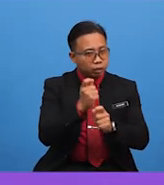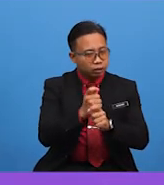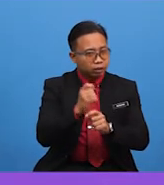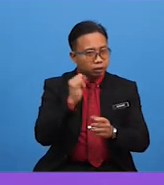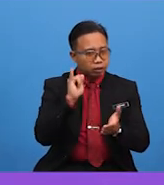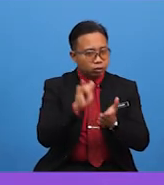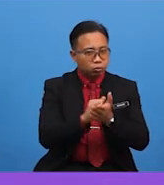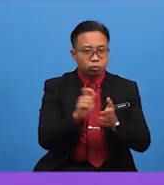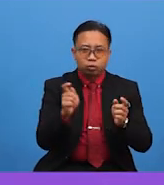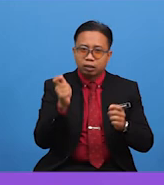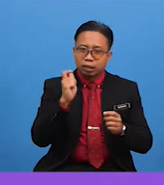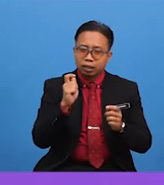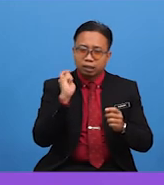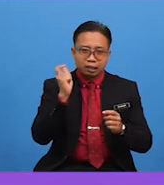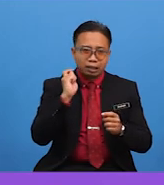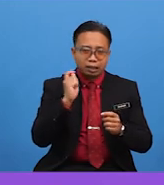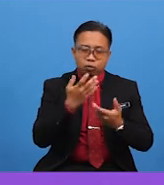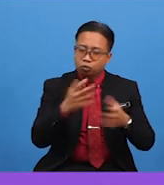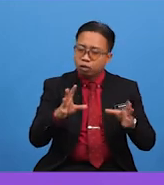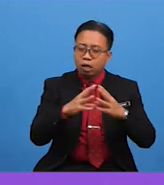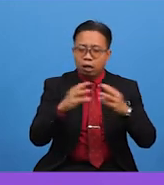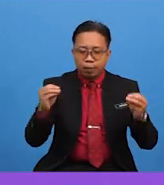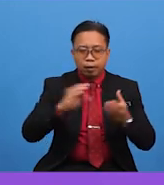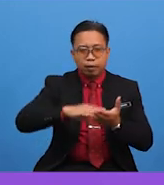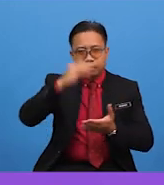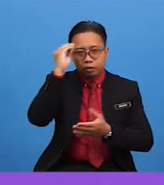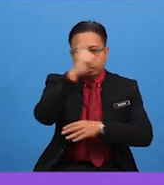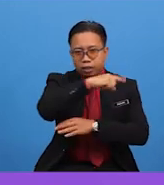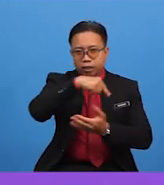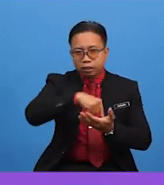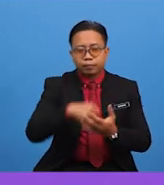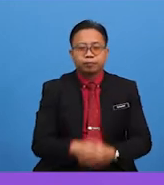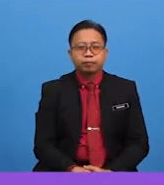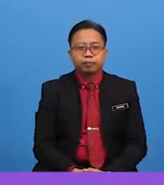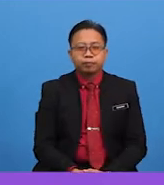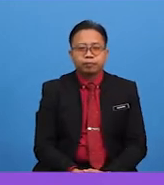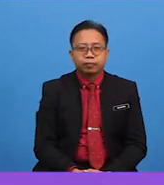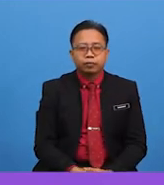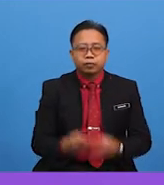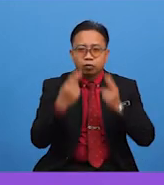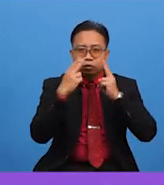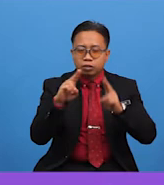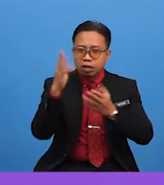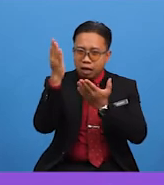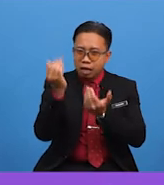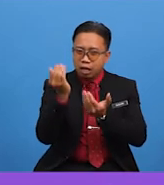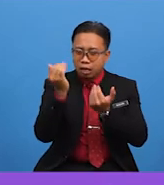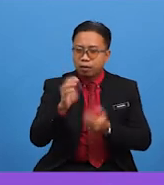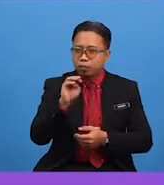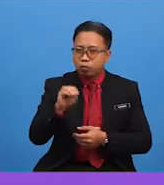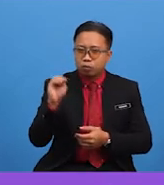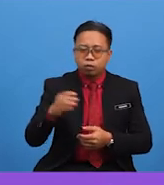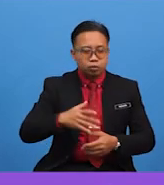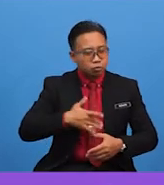itu tadi, maka berakhirlah pelajaran kita hari ini. Ustazah harap